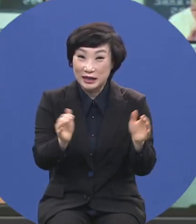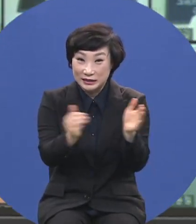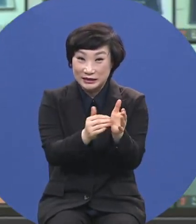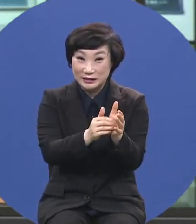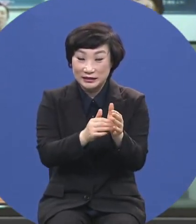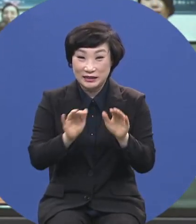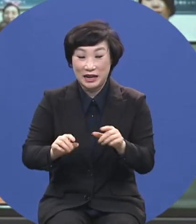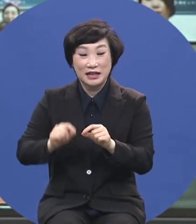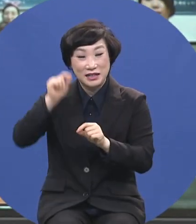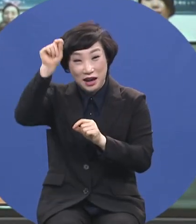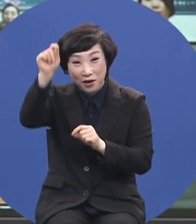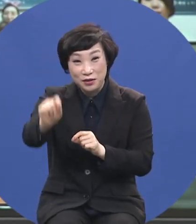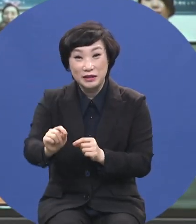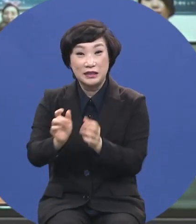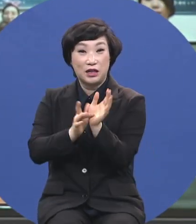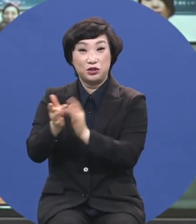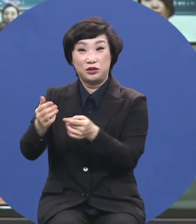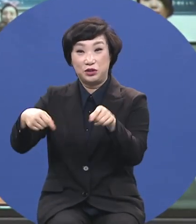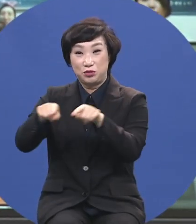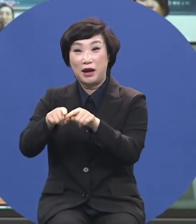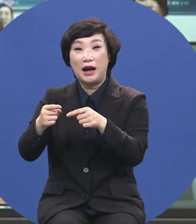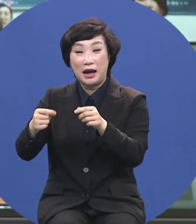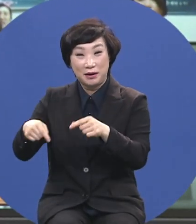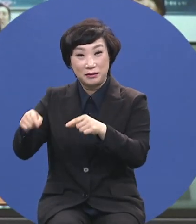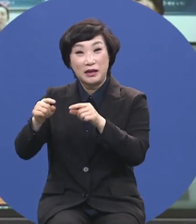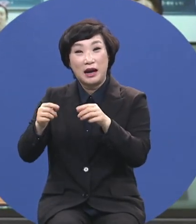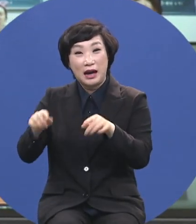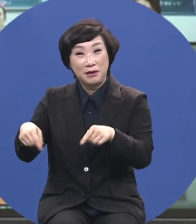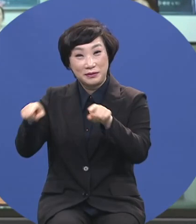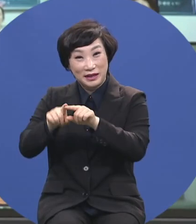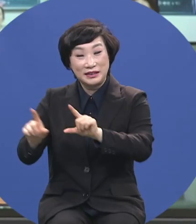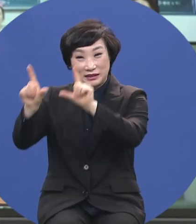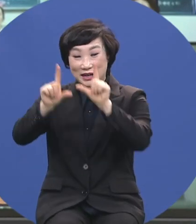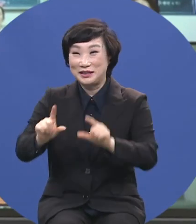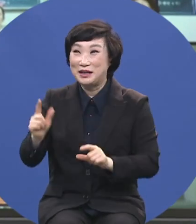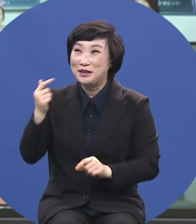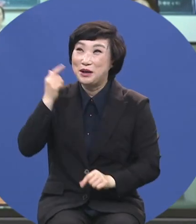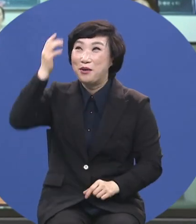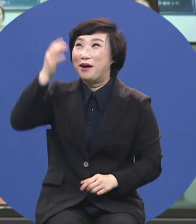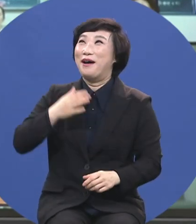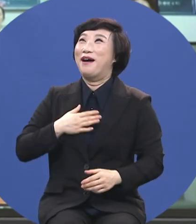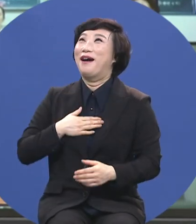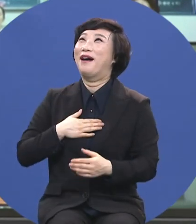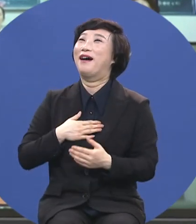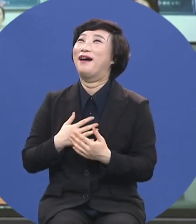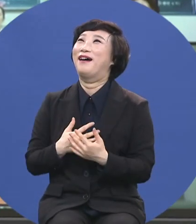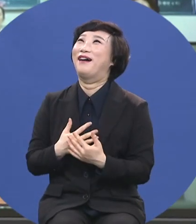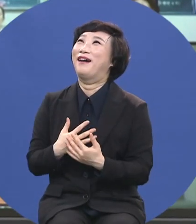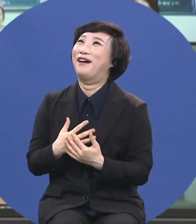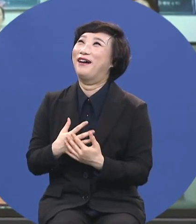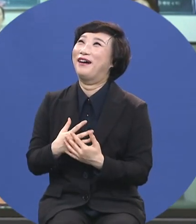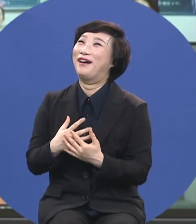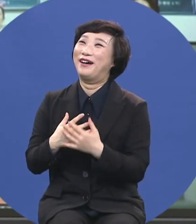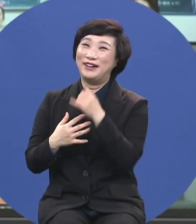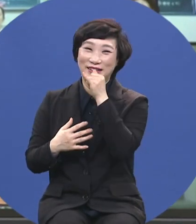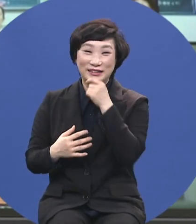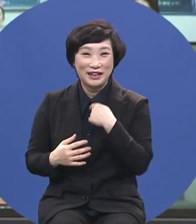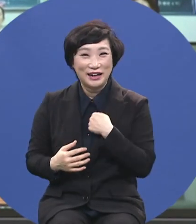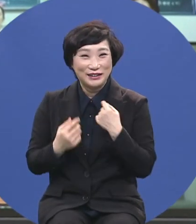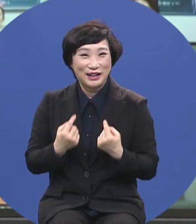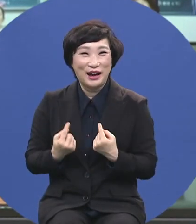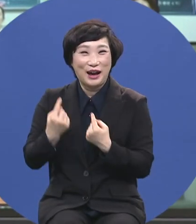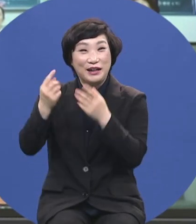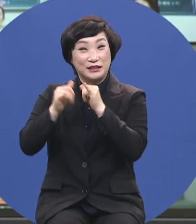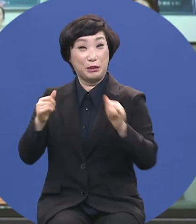영원히 그리스도와 더불어 함께 산다는 영광이 벅차지 않습니까? 이게 나이